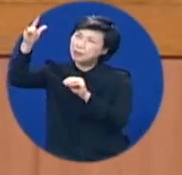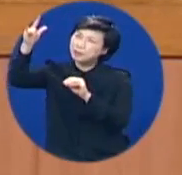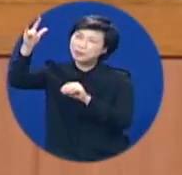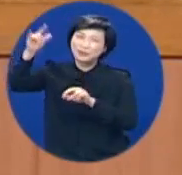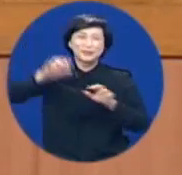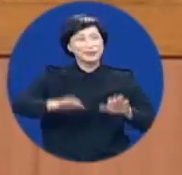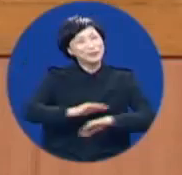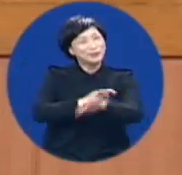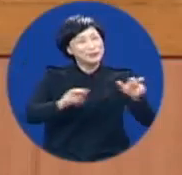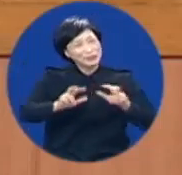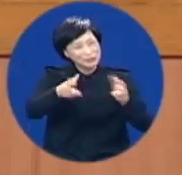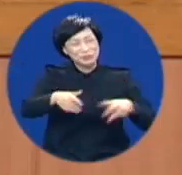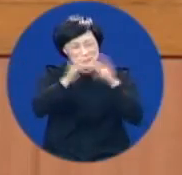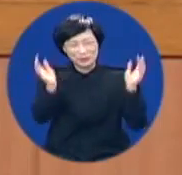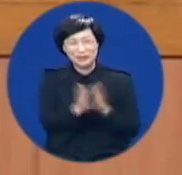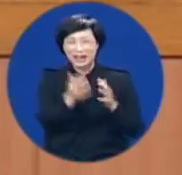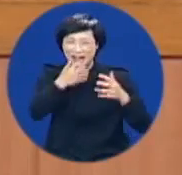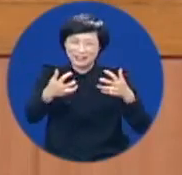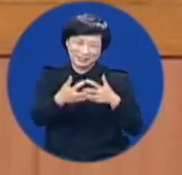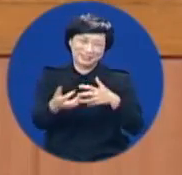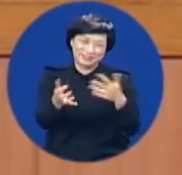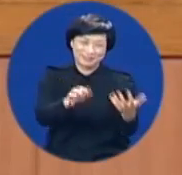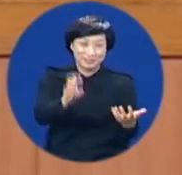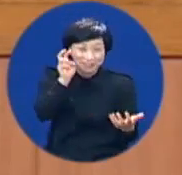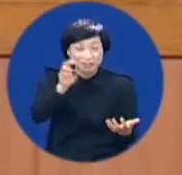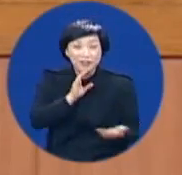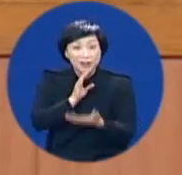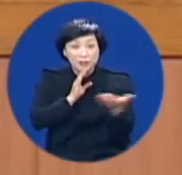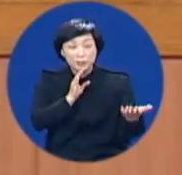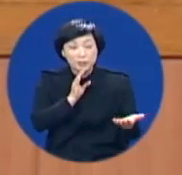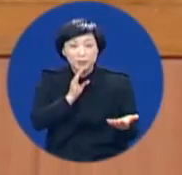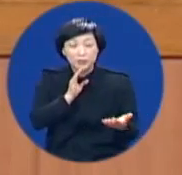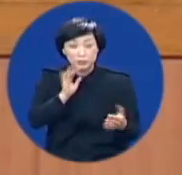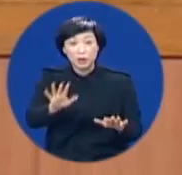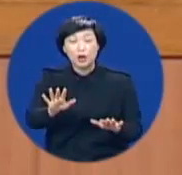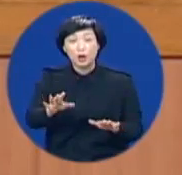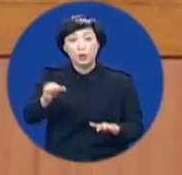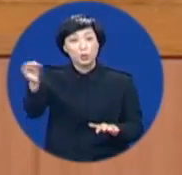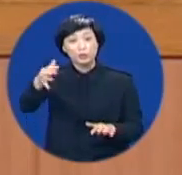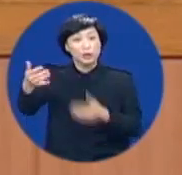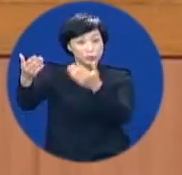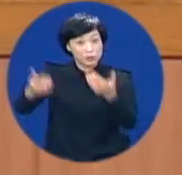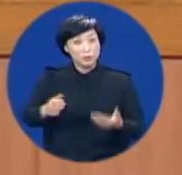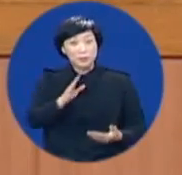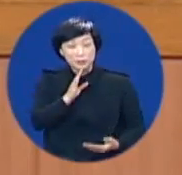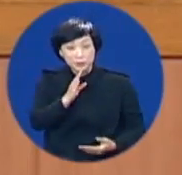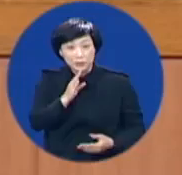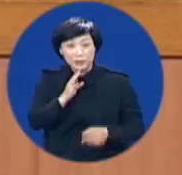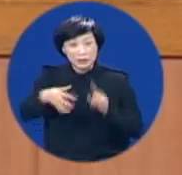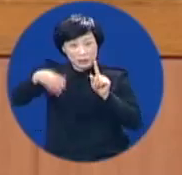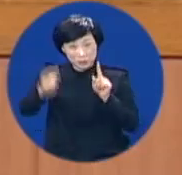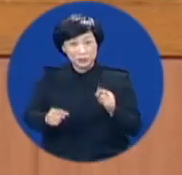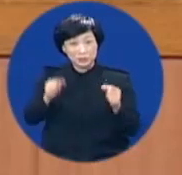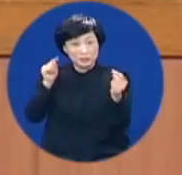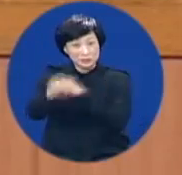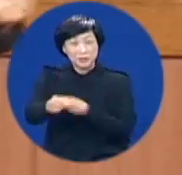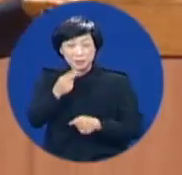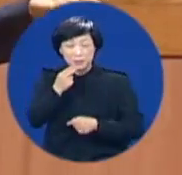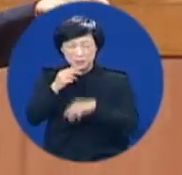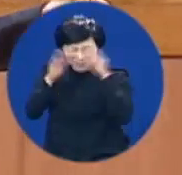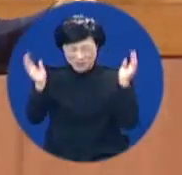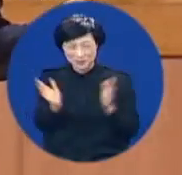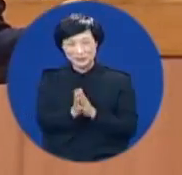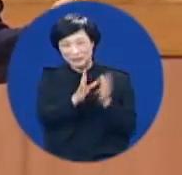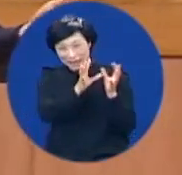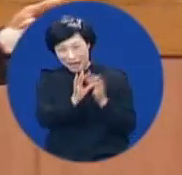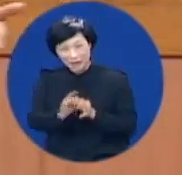지구는 고도름이 돼서 다 없어지겠죠. 공짜로 줘서 단 한 시간 분초도 어김없이 우리를